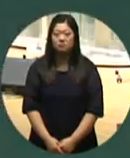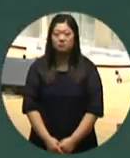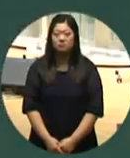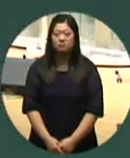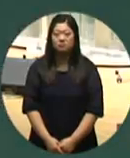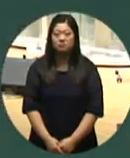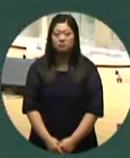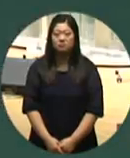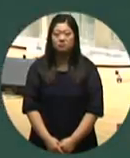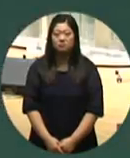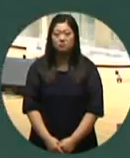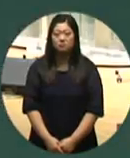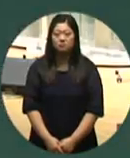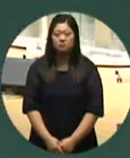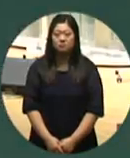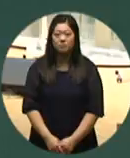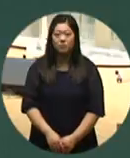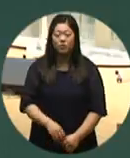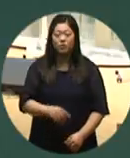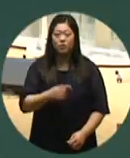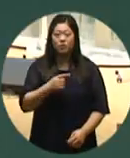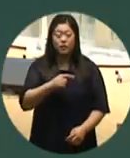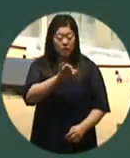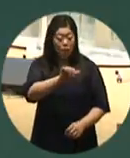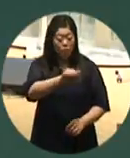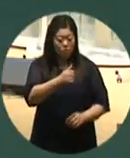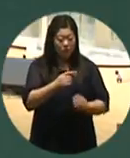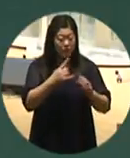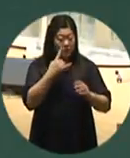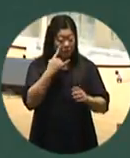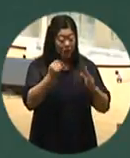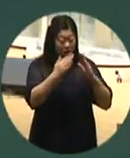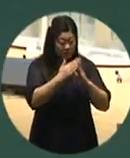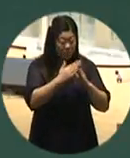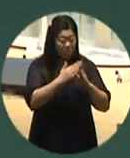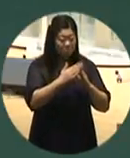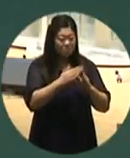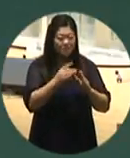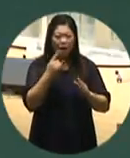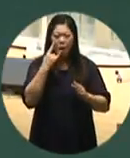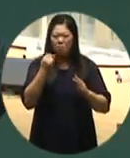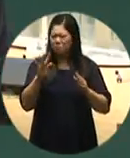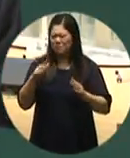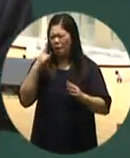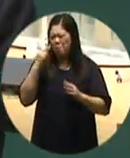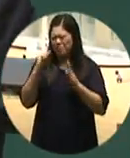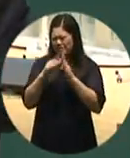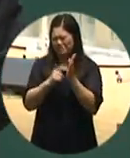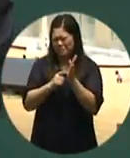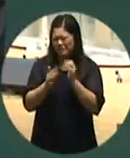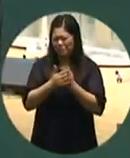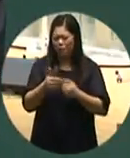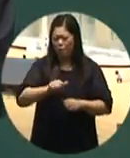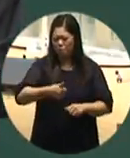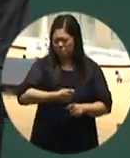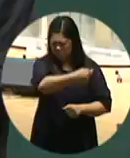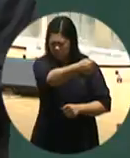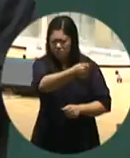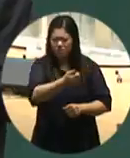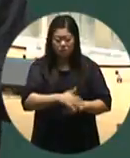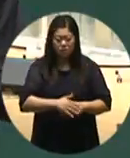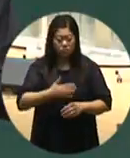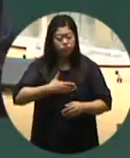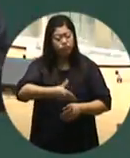가지고 와서 말고 고맙다 뭐 이 얘기해서 될 건데 아, 그럼 뭐 인사를 안 하더래요. But the husband, he was a little suspicious, so he'd call his in-laws and